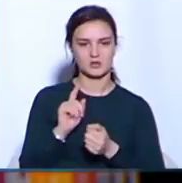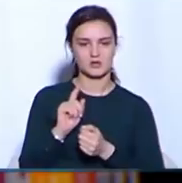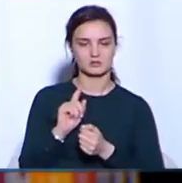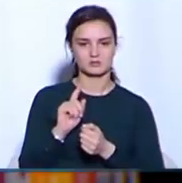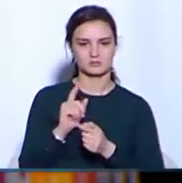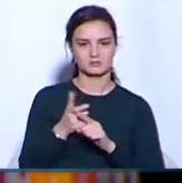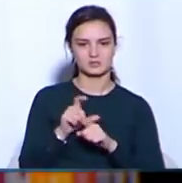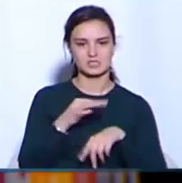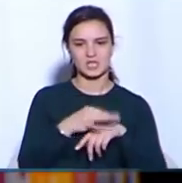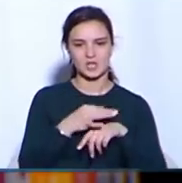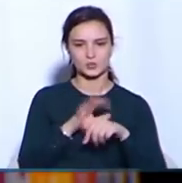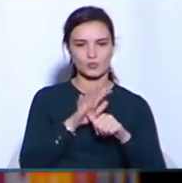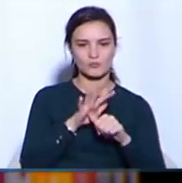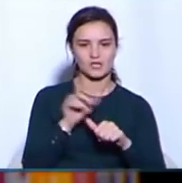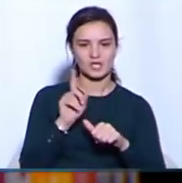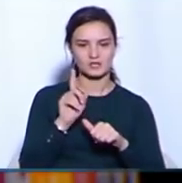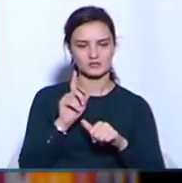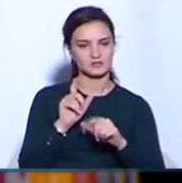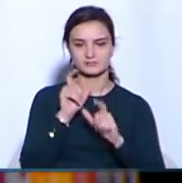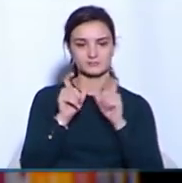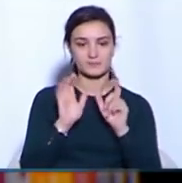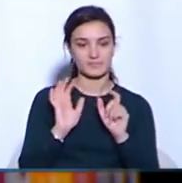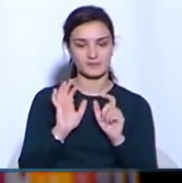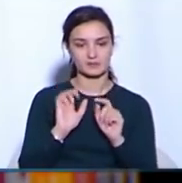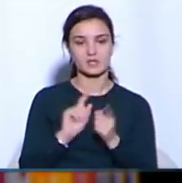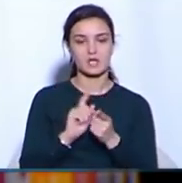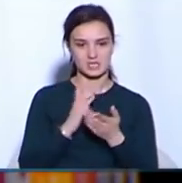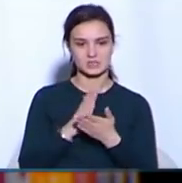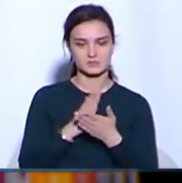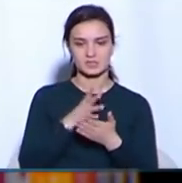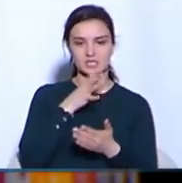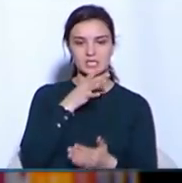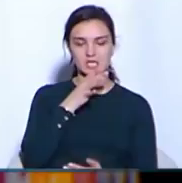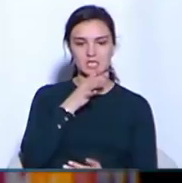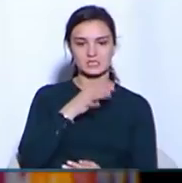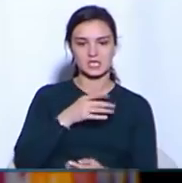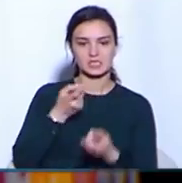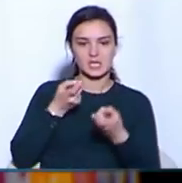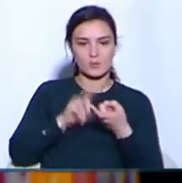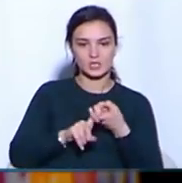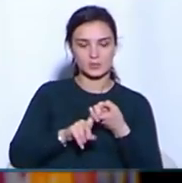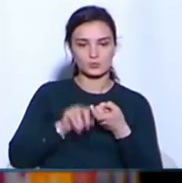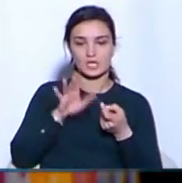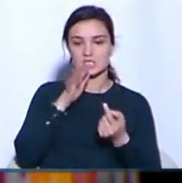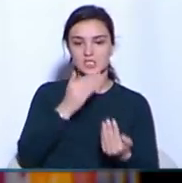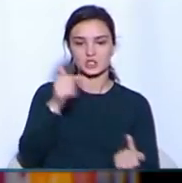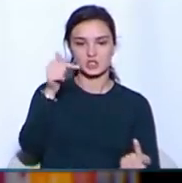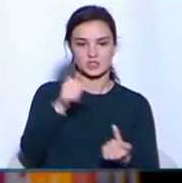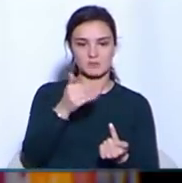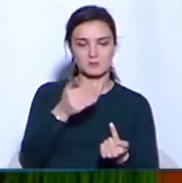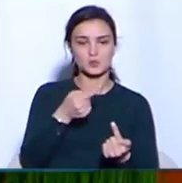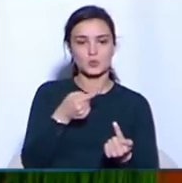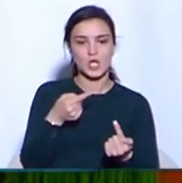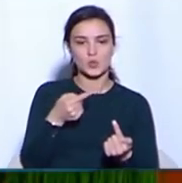დაუშვათ ძალადობა ან სტრესი და ასე შემდეგ, მაგრამ არსებობს ასაკ დამოკიდებული და ასაკის შესაბამისი